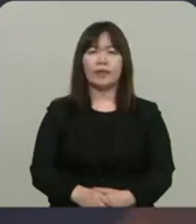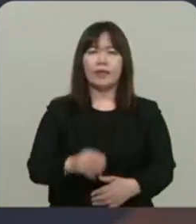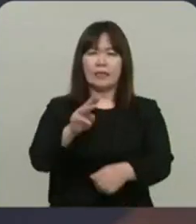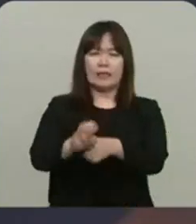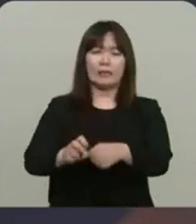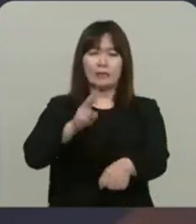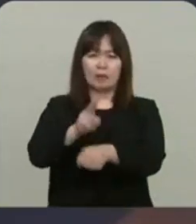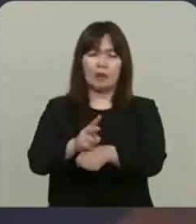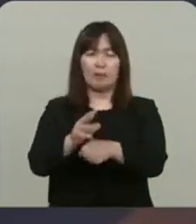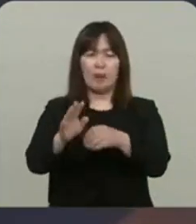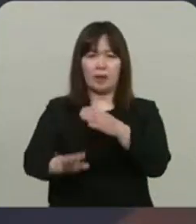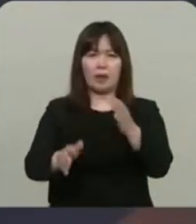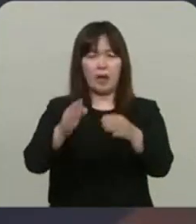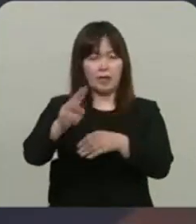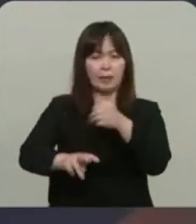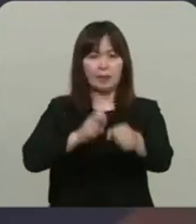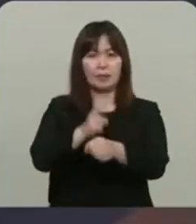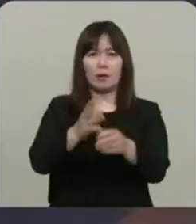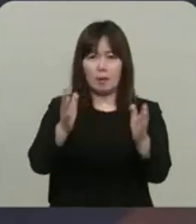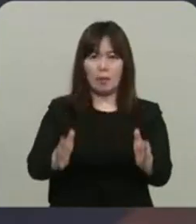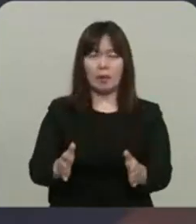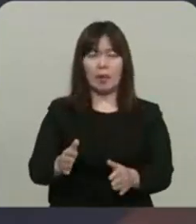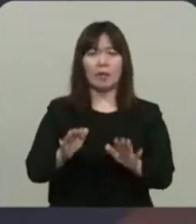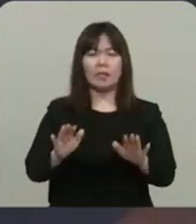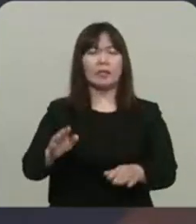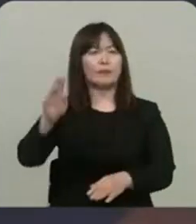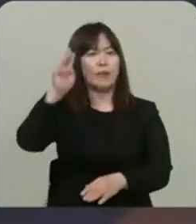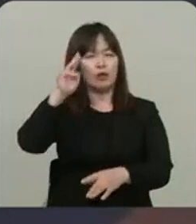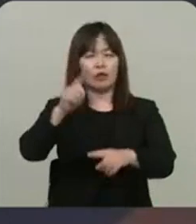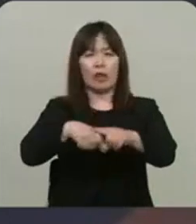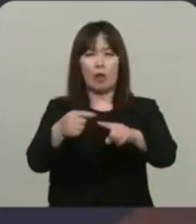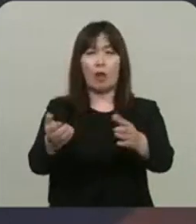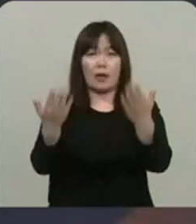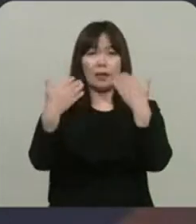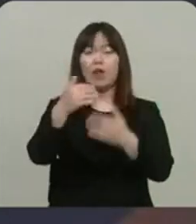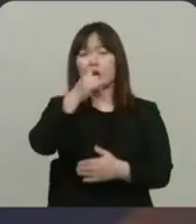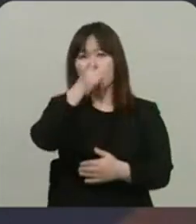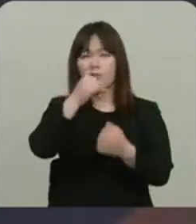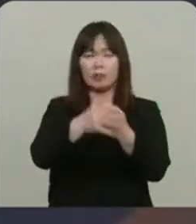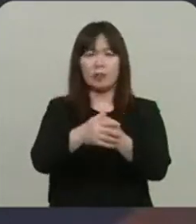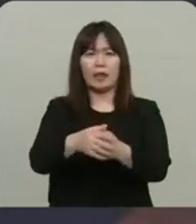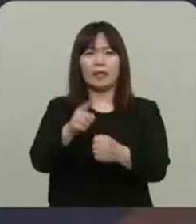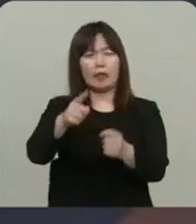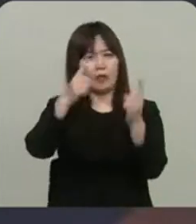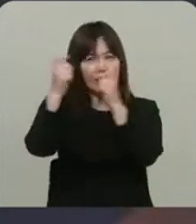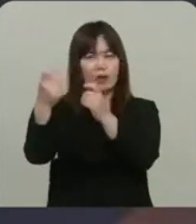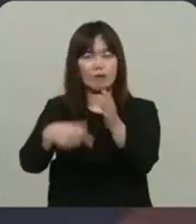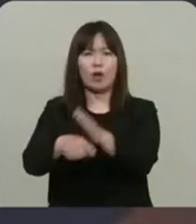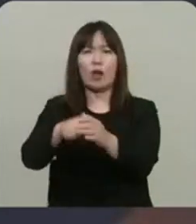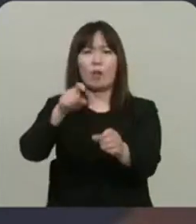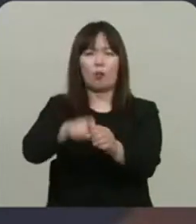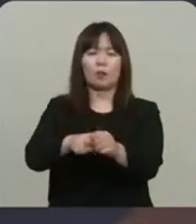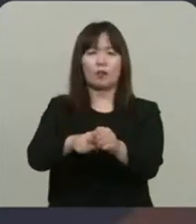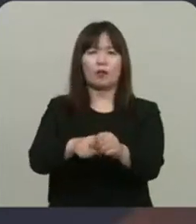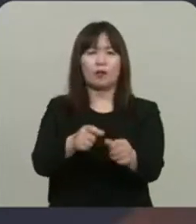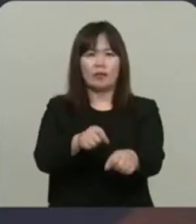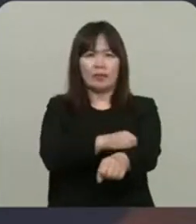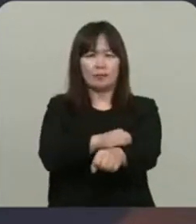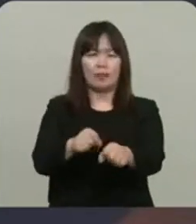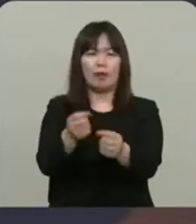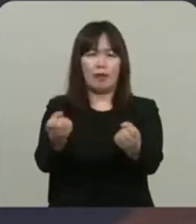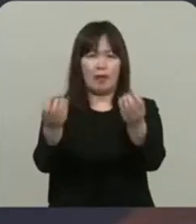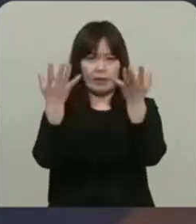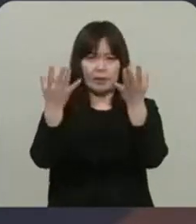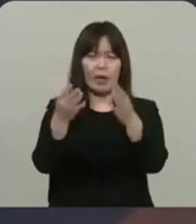32년 만에 다시 우리나라에서 개최된 세계 스카우트 잼버리 행사를 기념하는 특별전이 국립 전주박물관에서